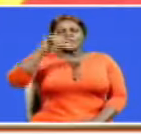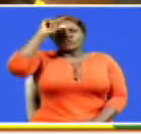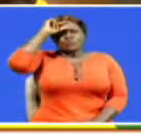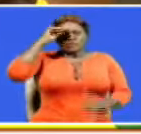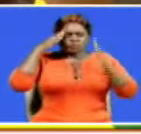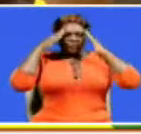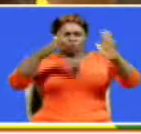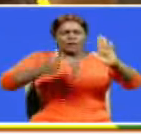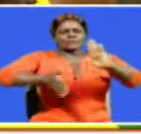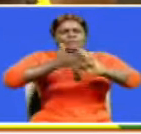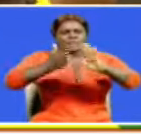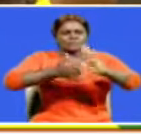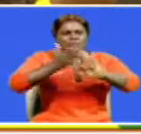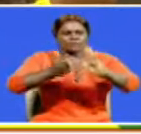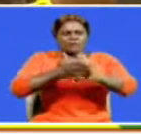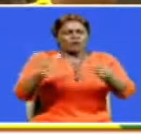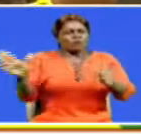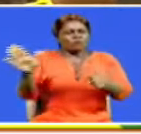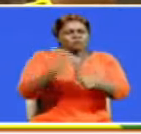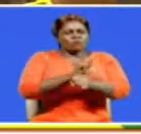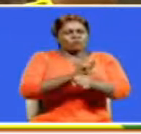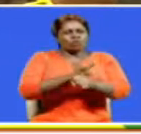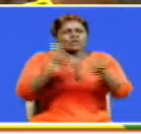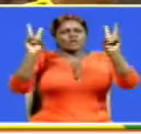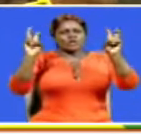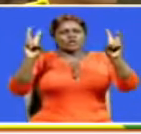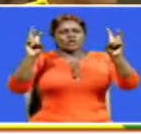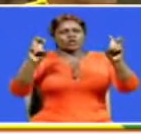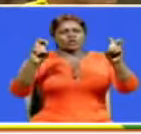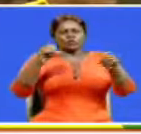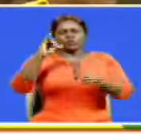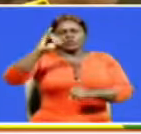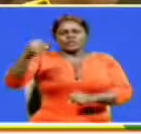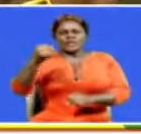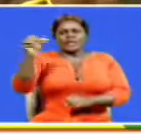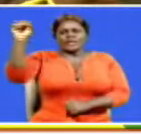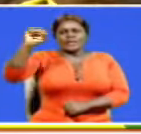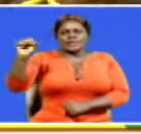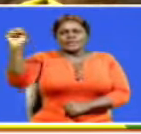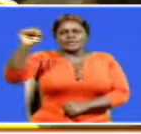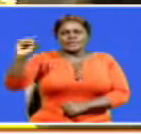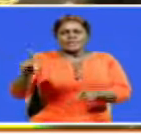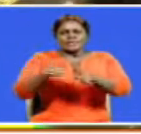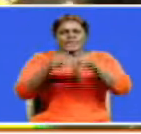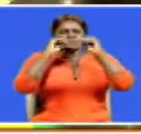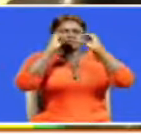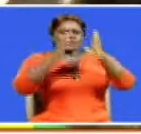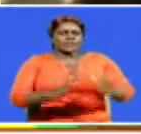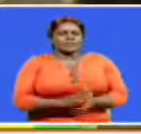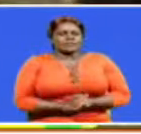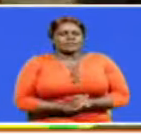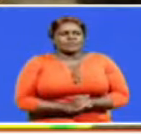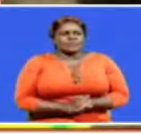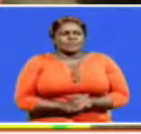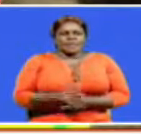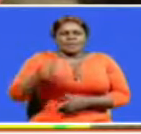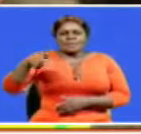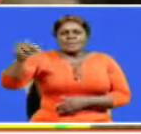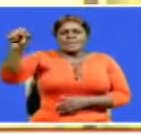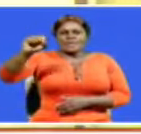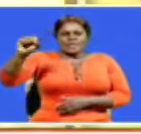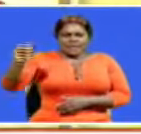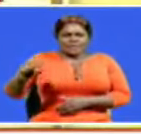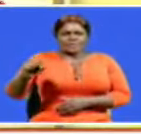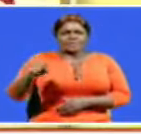kuangazia haraka na kikamilifu masaibu ya wanafunzi wa junior secondary na walimu kwa jumla. Katibu mkuu wa KUPPET